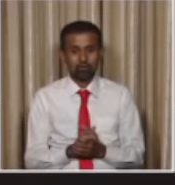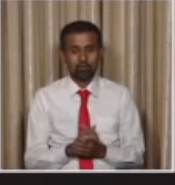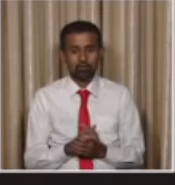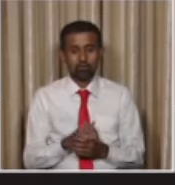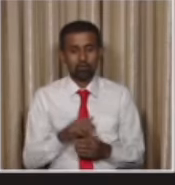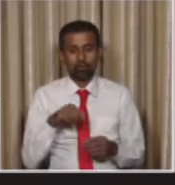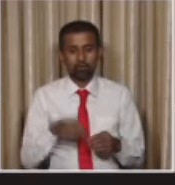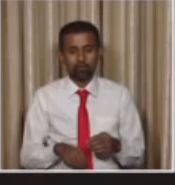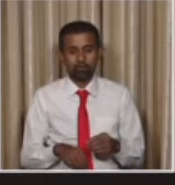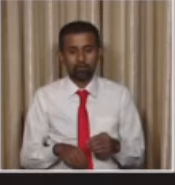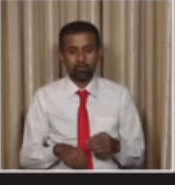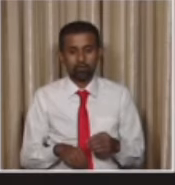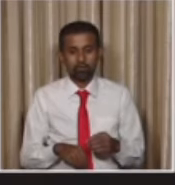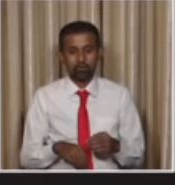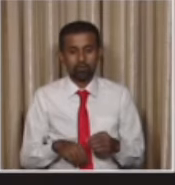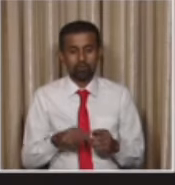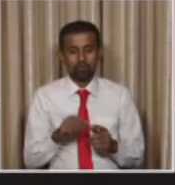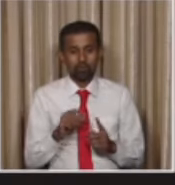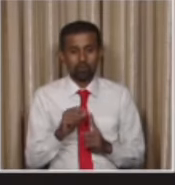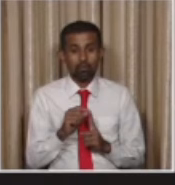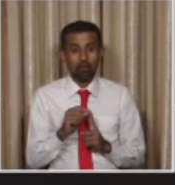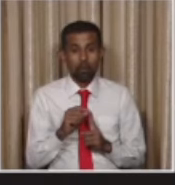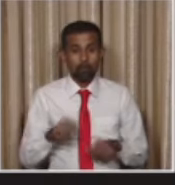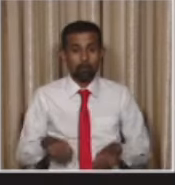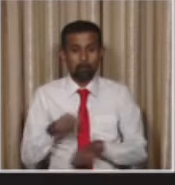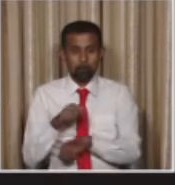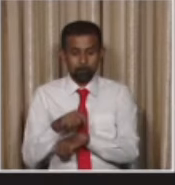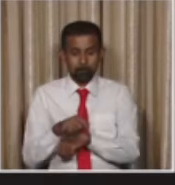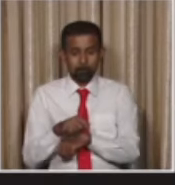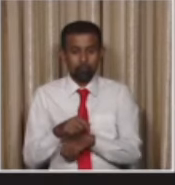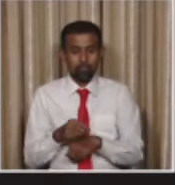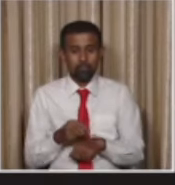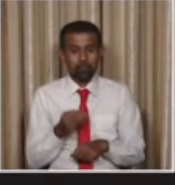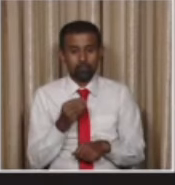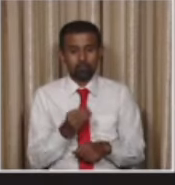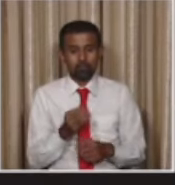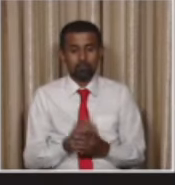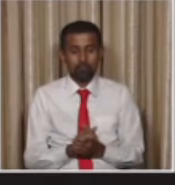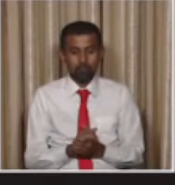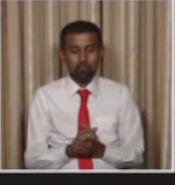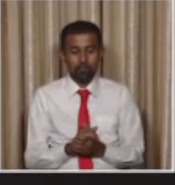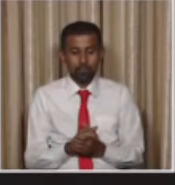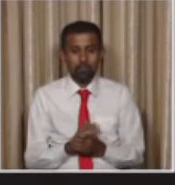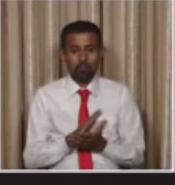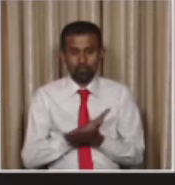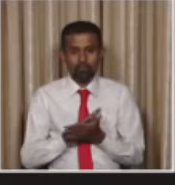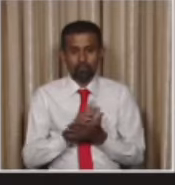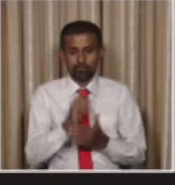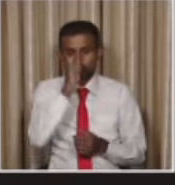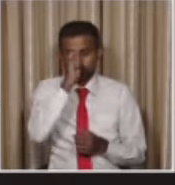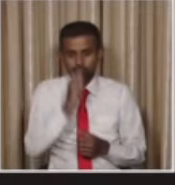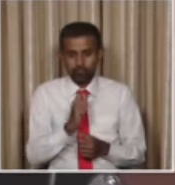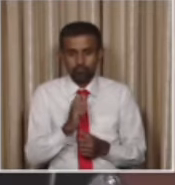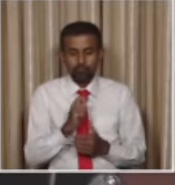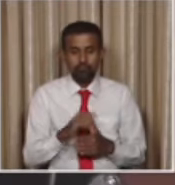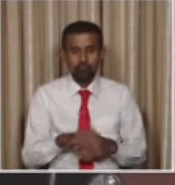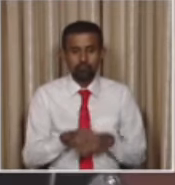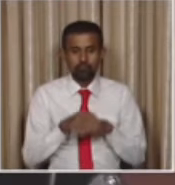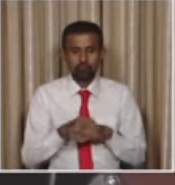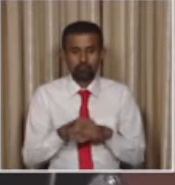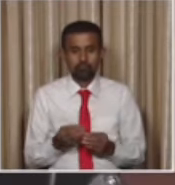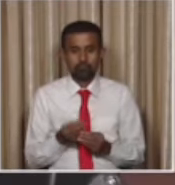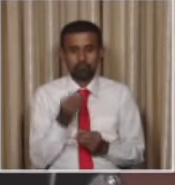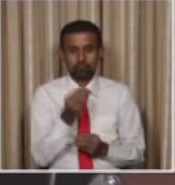ගරු මන්ත්‍රීතුමනි ඇත්ත වශයෙන්ම මේ අවස්ථාවේදී පරිසසිල්ල මැතිතුමාට මම සුපපතනවා